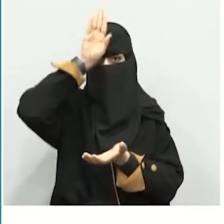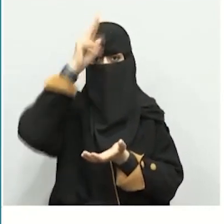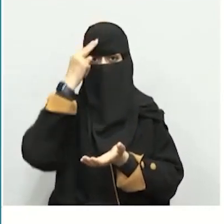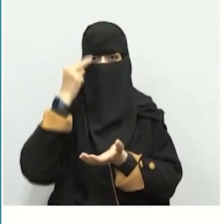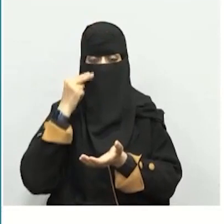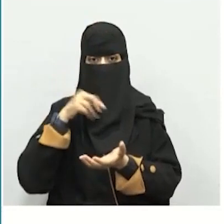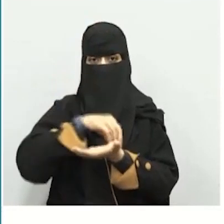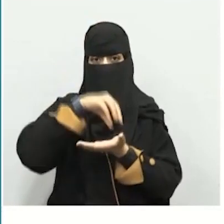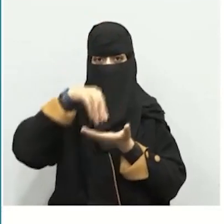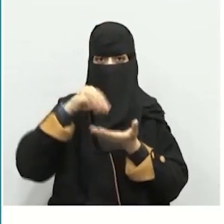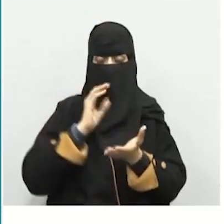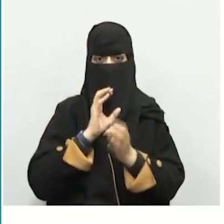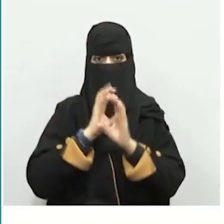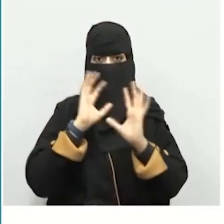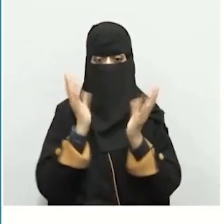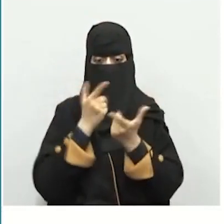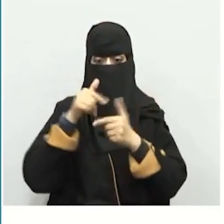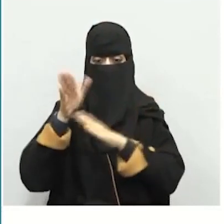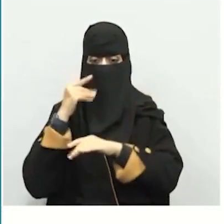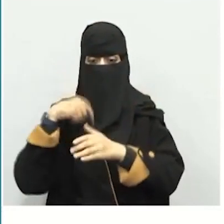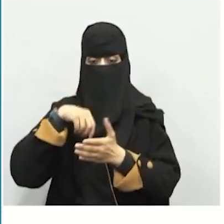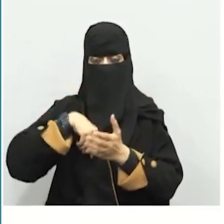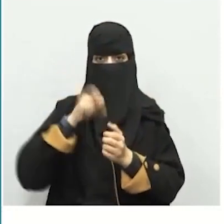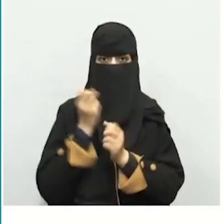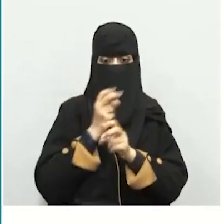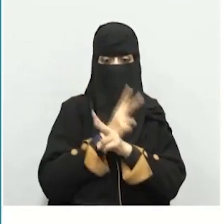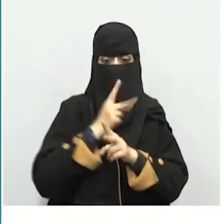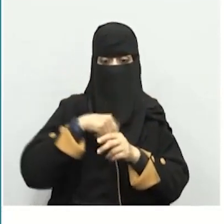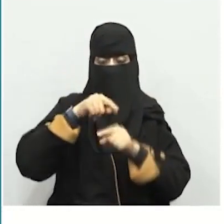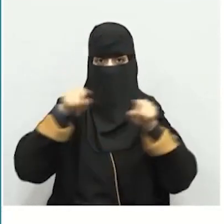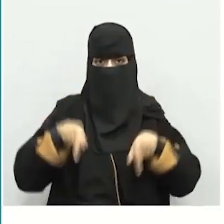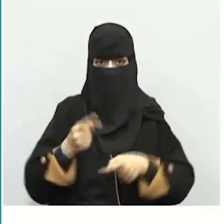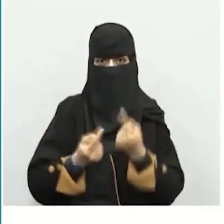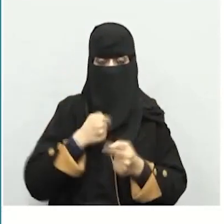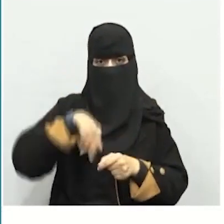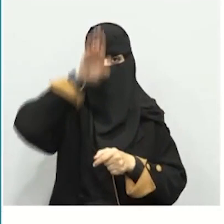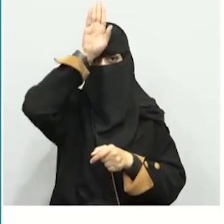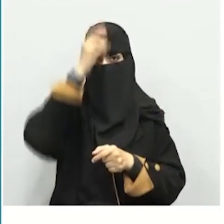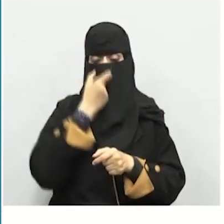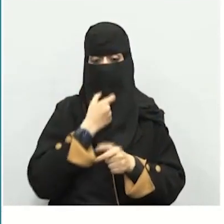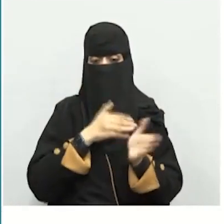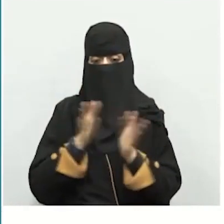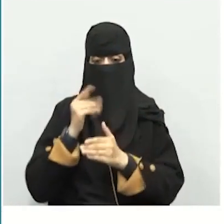مشروع حديقة الملك سلمان، مشروع تطوير الدرعية التاريخية.